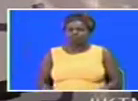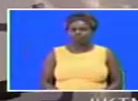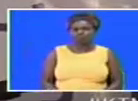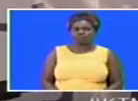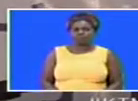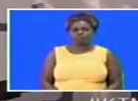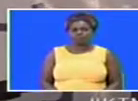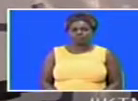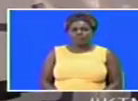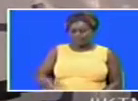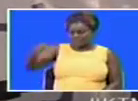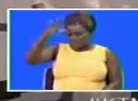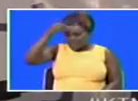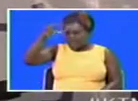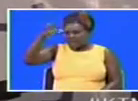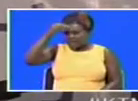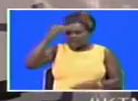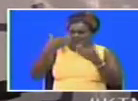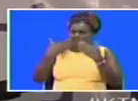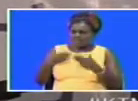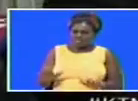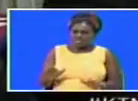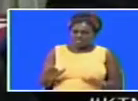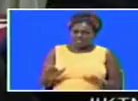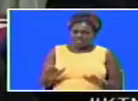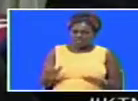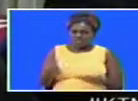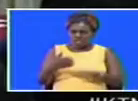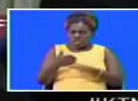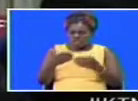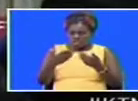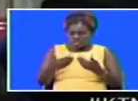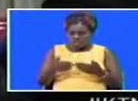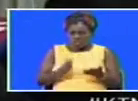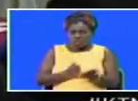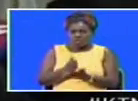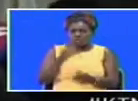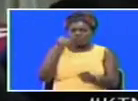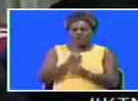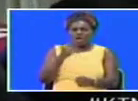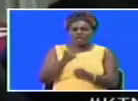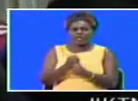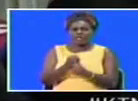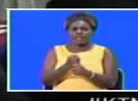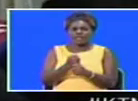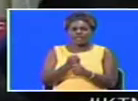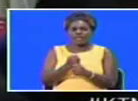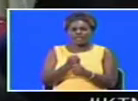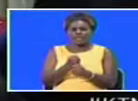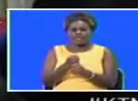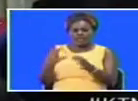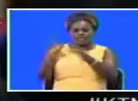The lessons which have been learned through the implementation of the collaboration and program which we are going to have with the